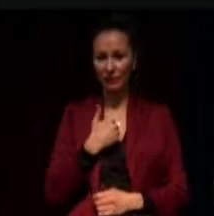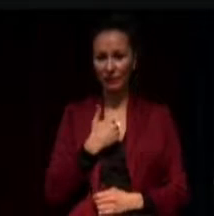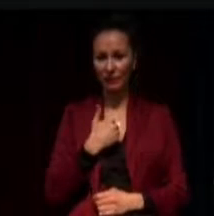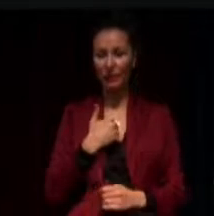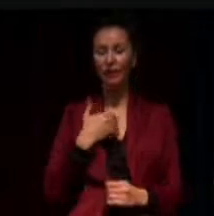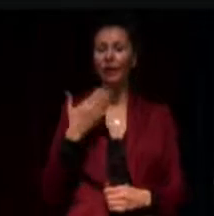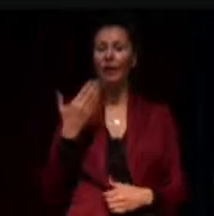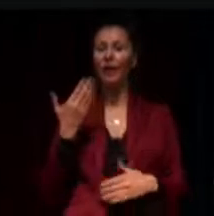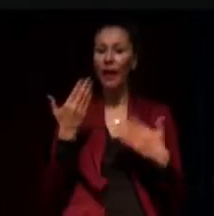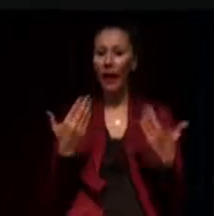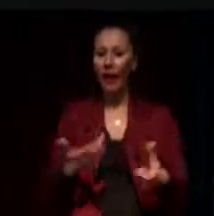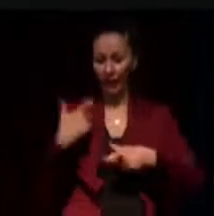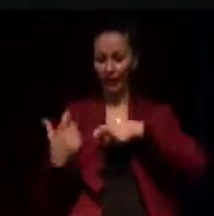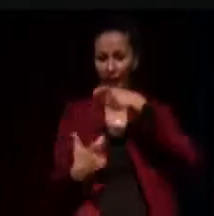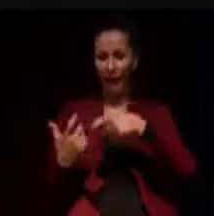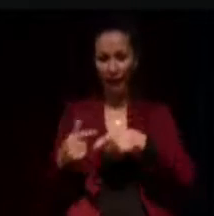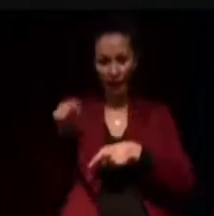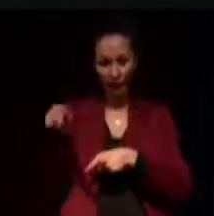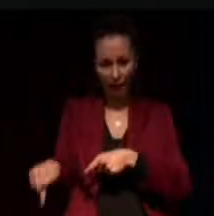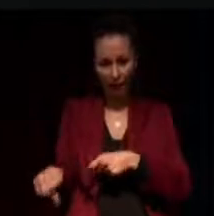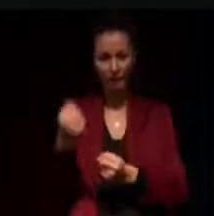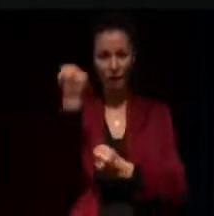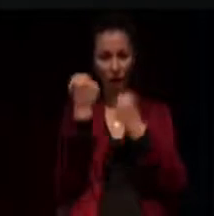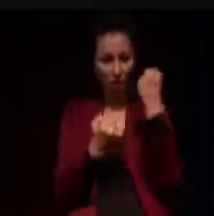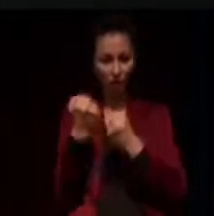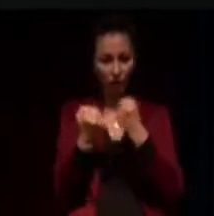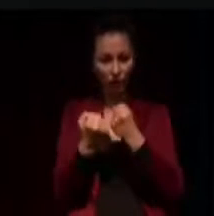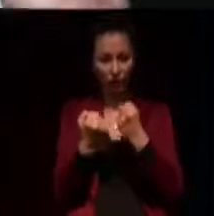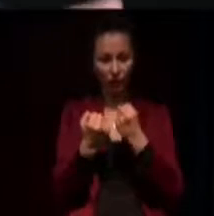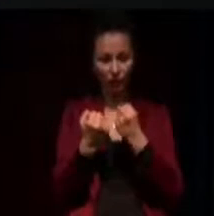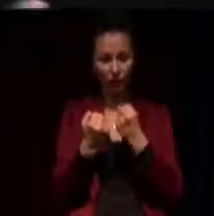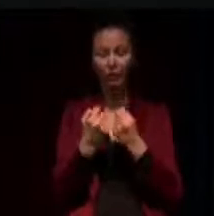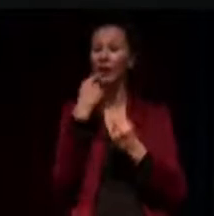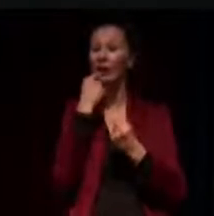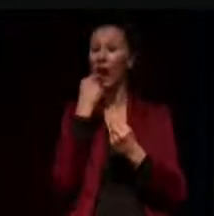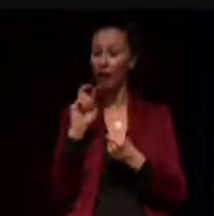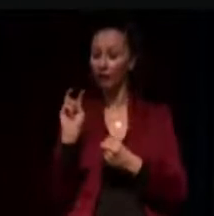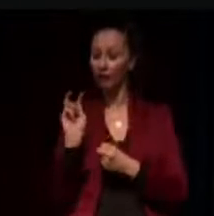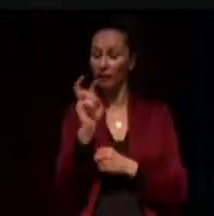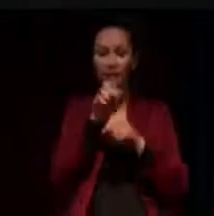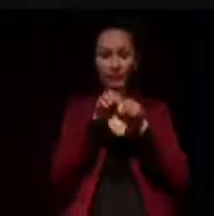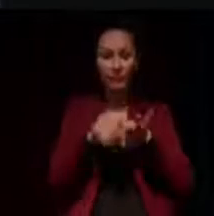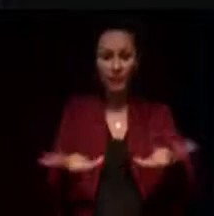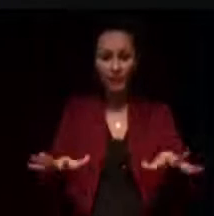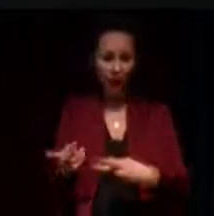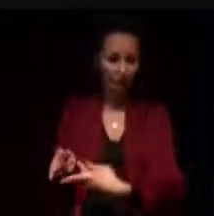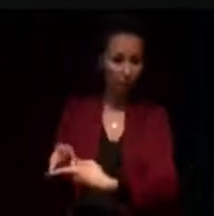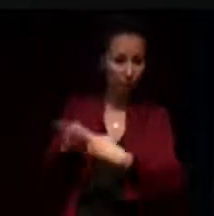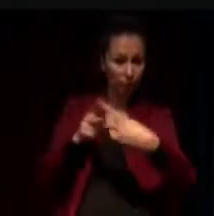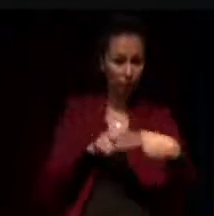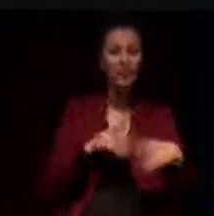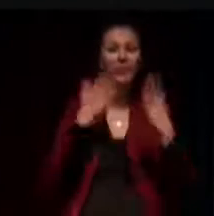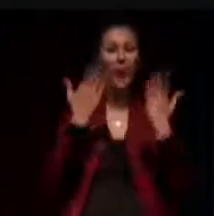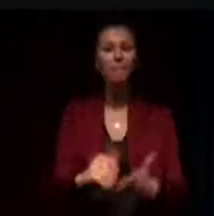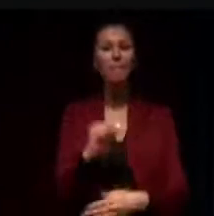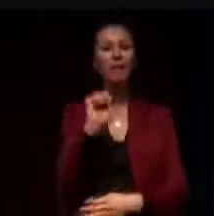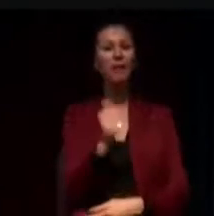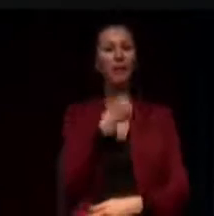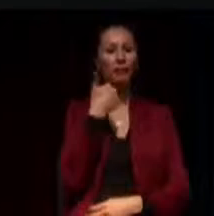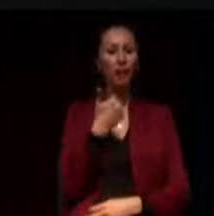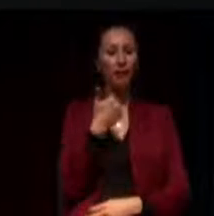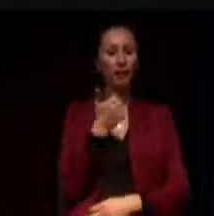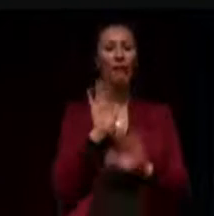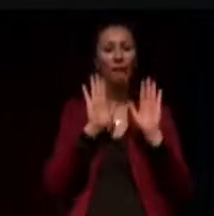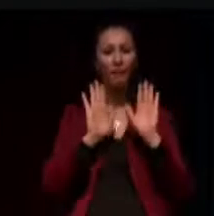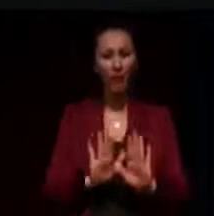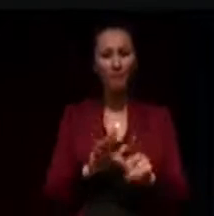eğer tekerlekli araçlardan raylı sistemlere doğru gittiğimizde hem kalitede